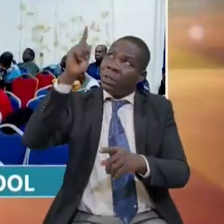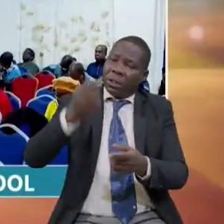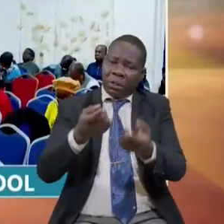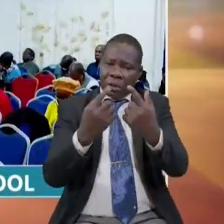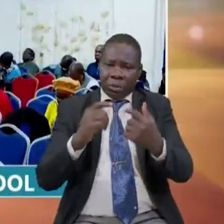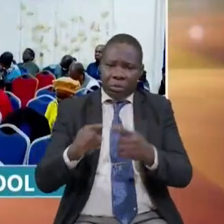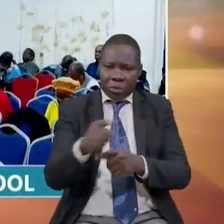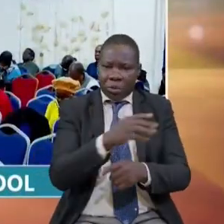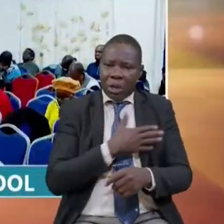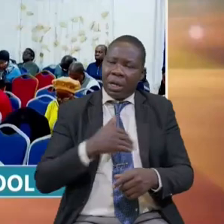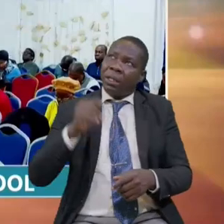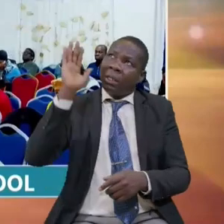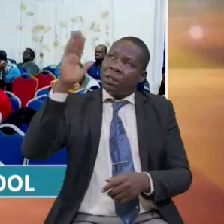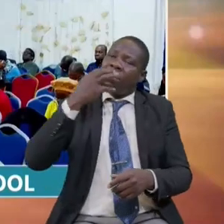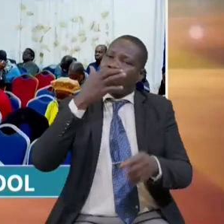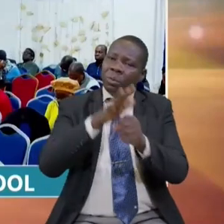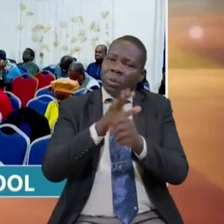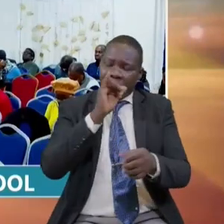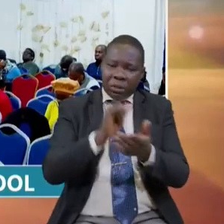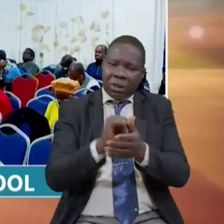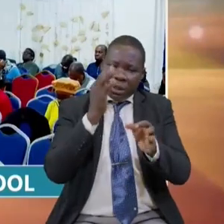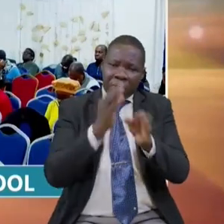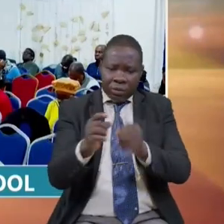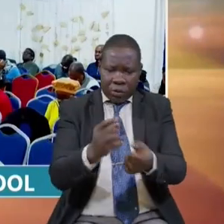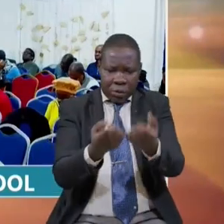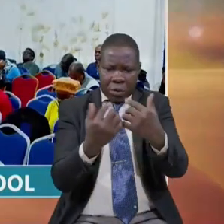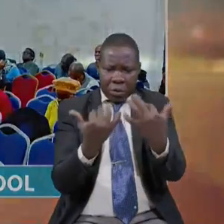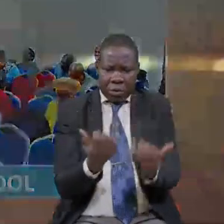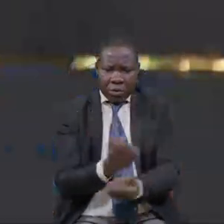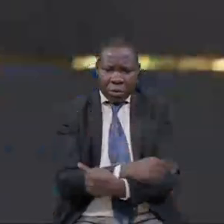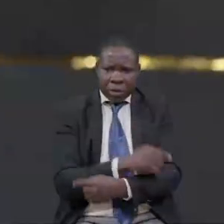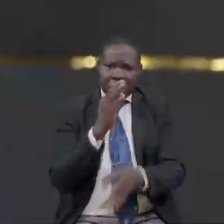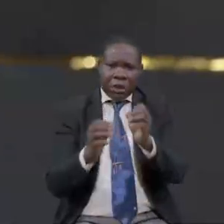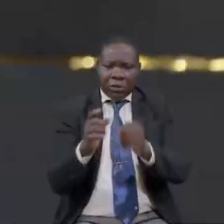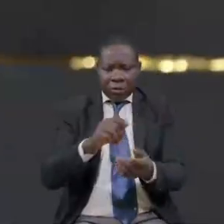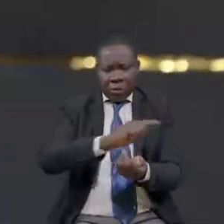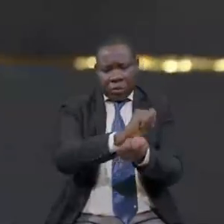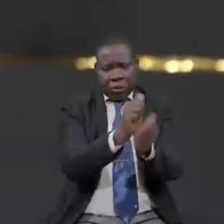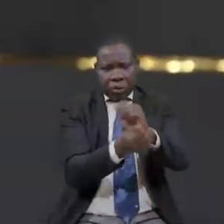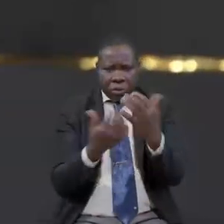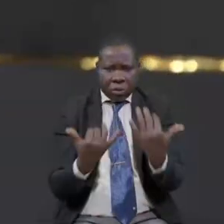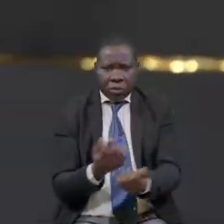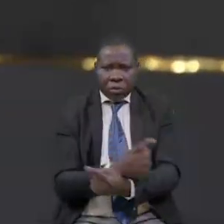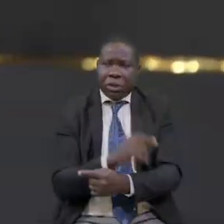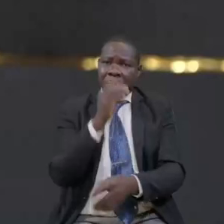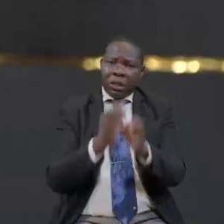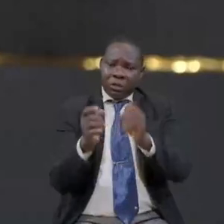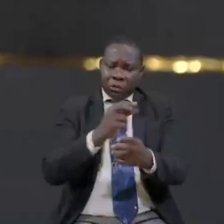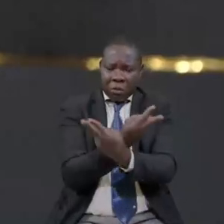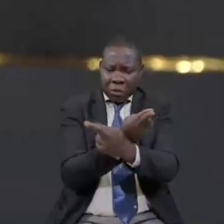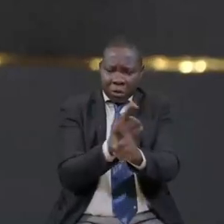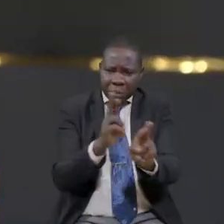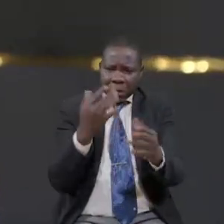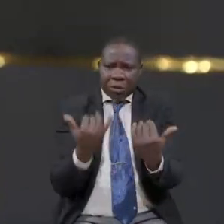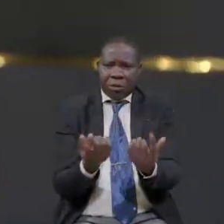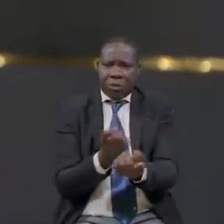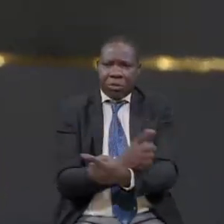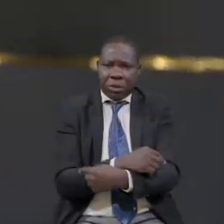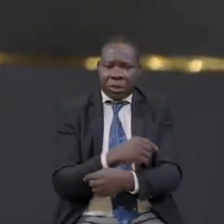vous promet que si vous venez ce jour, si vous tournez vers lui, si vous repentez ce